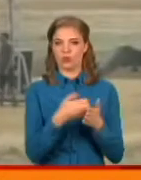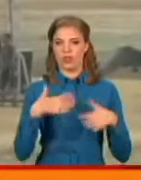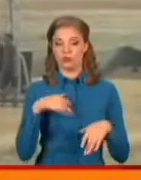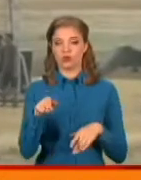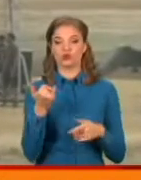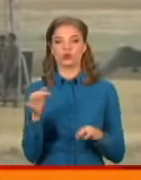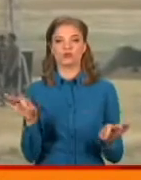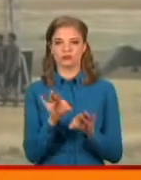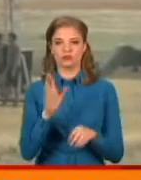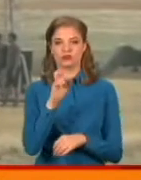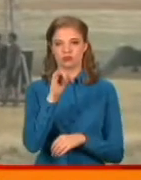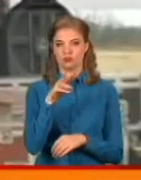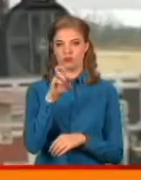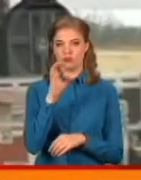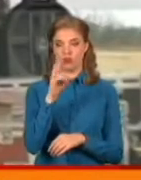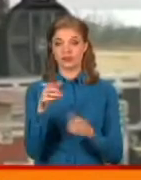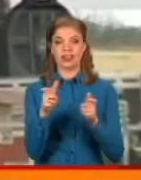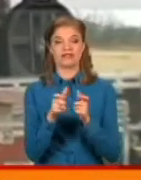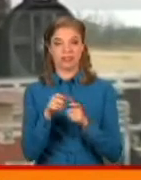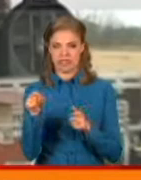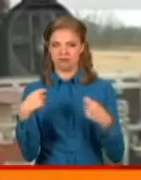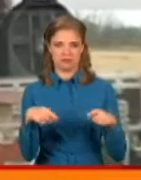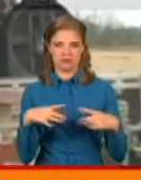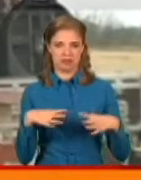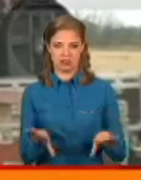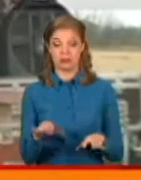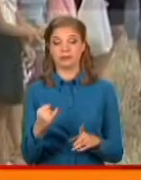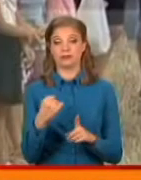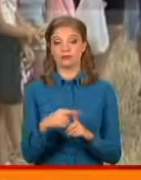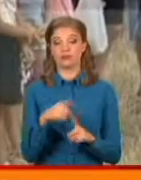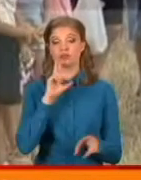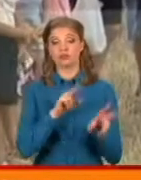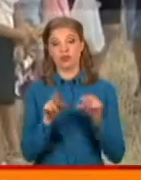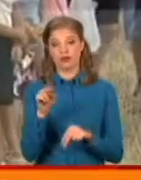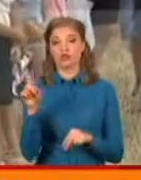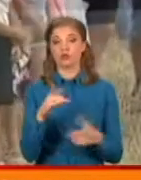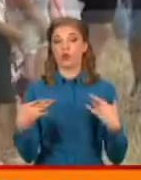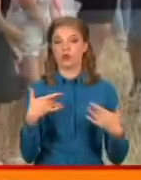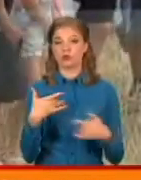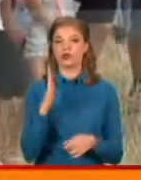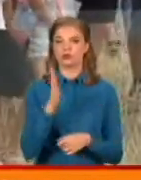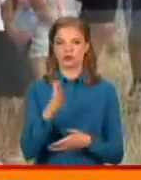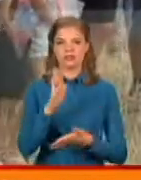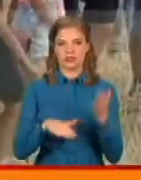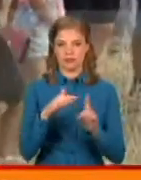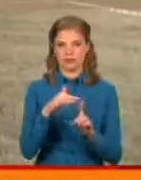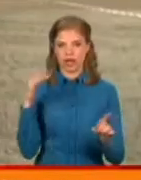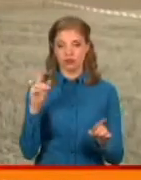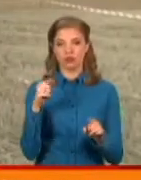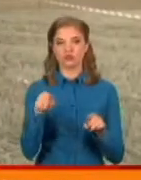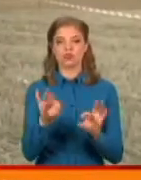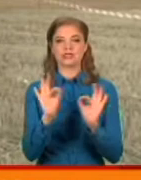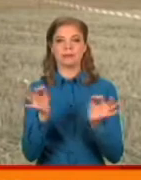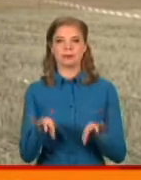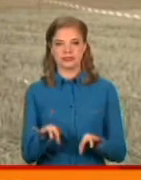тут гратиме гурт «Бумбокс». Квитків на цей виступ не продавали. Крім того, сподівалися, що концерт відбудеться без глядачів. Бо це